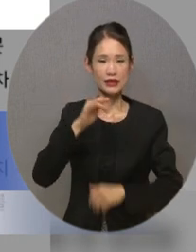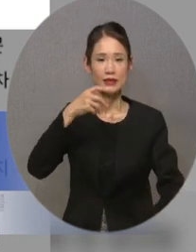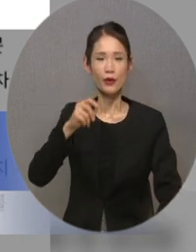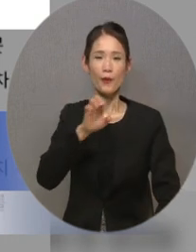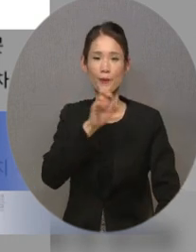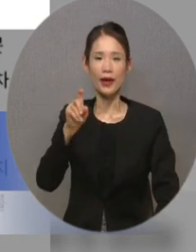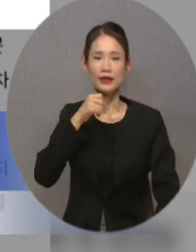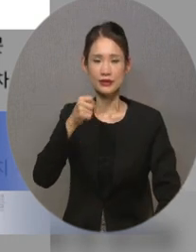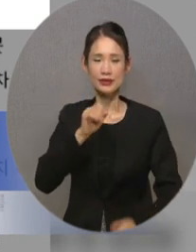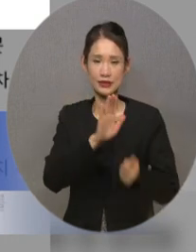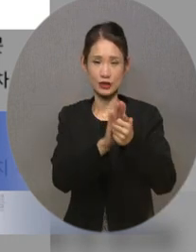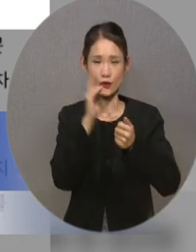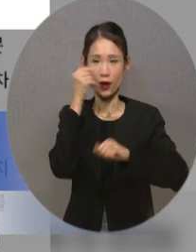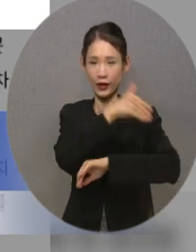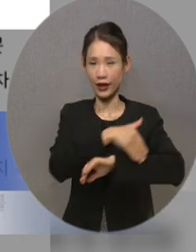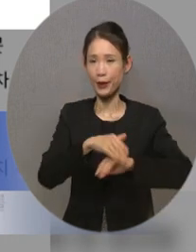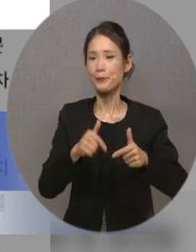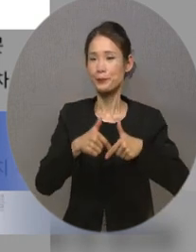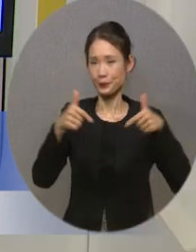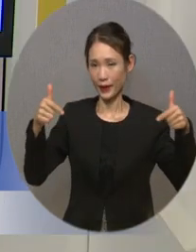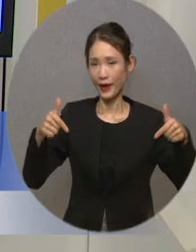지원을 확대할 예정입니다